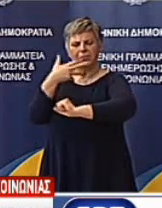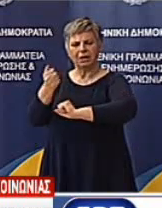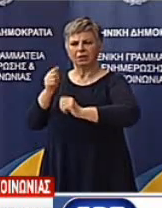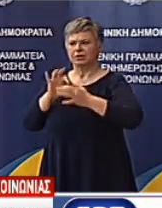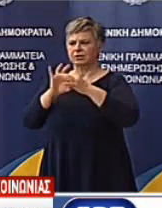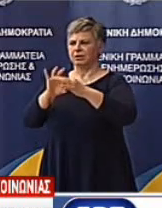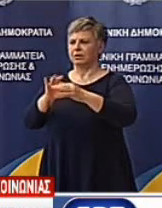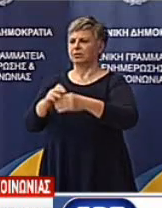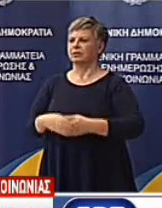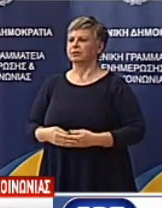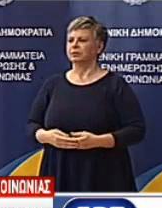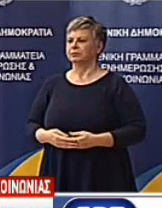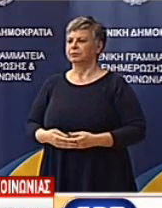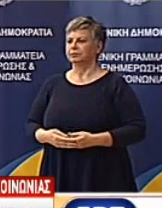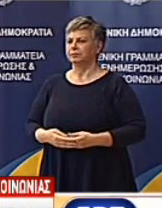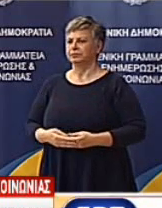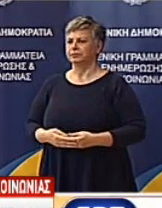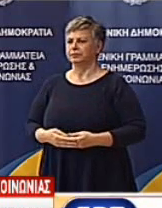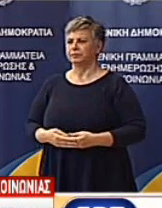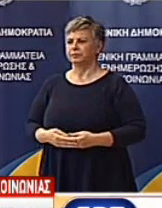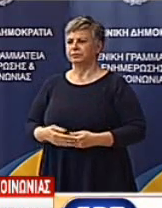Κυρία Κεχαγιά.